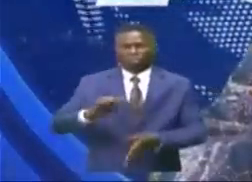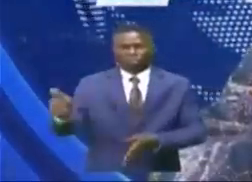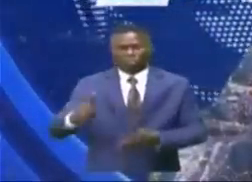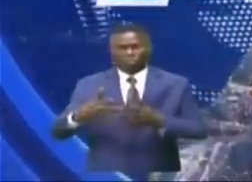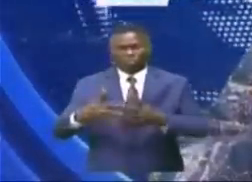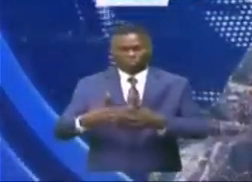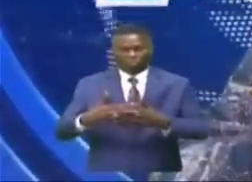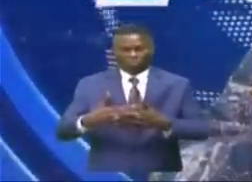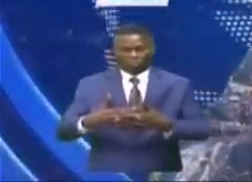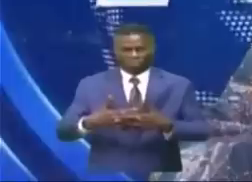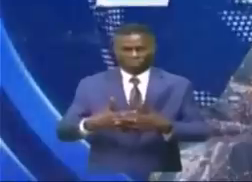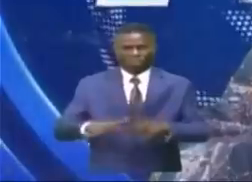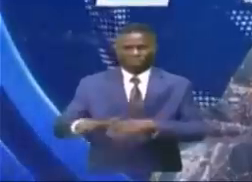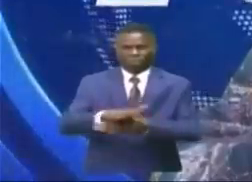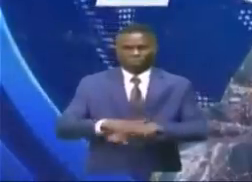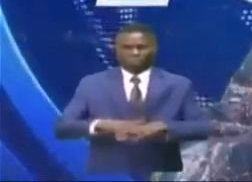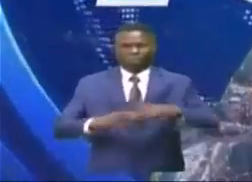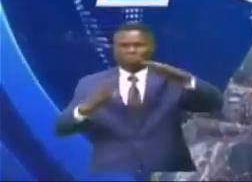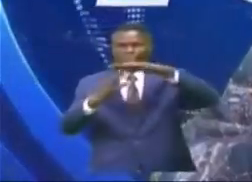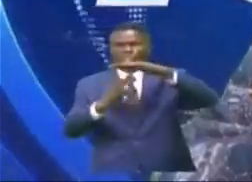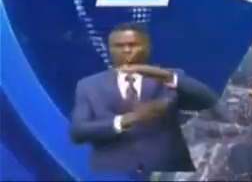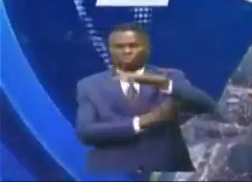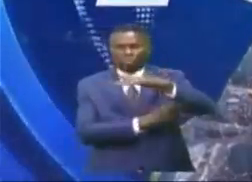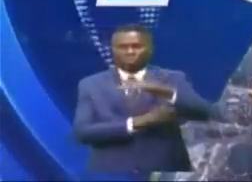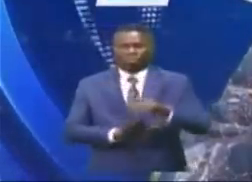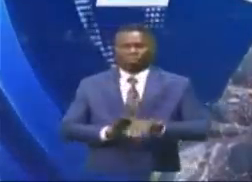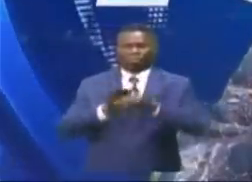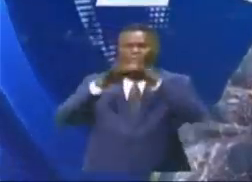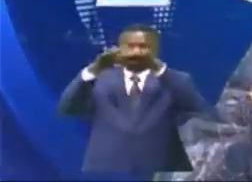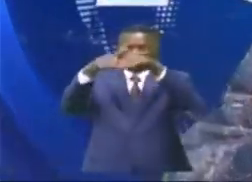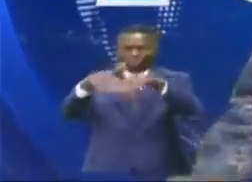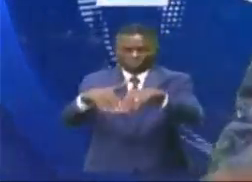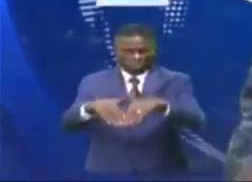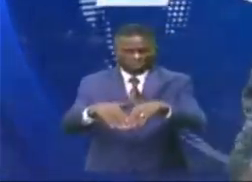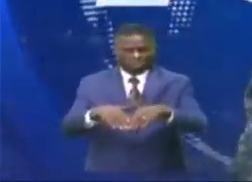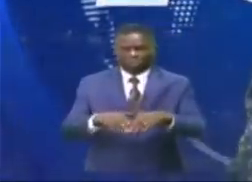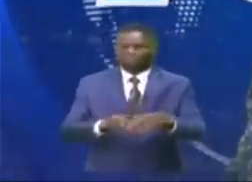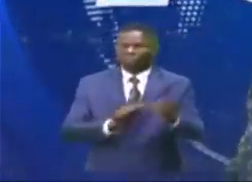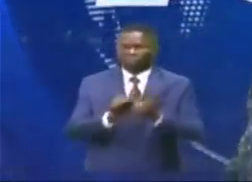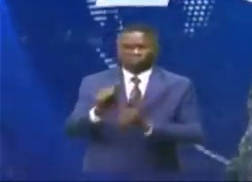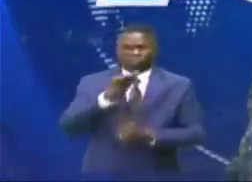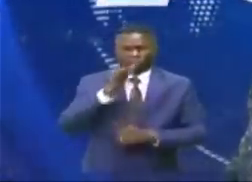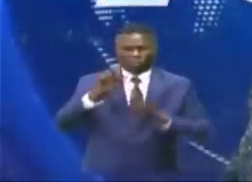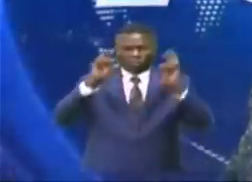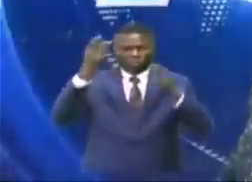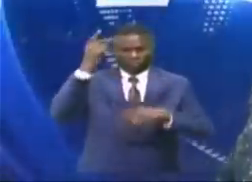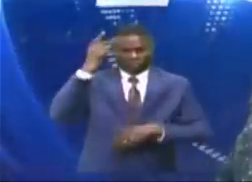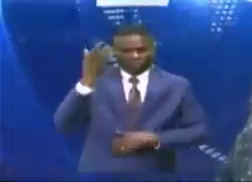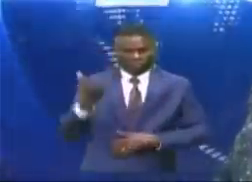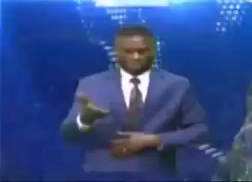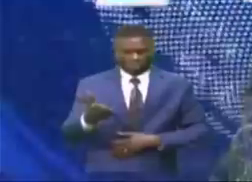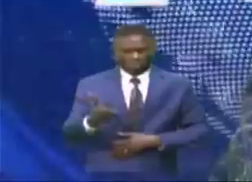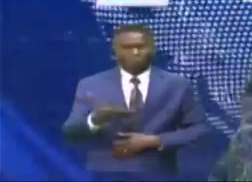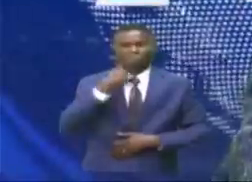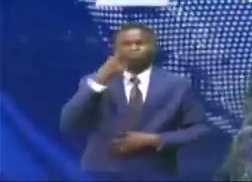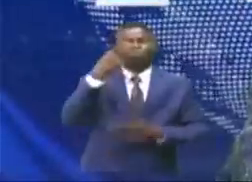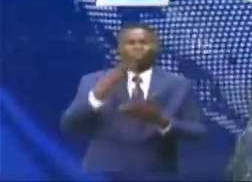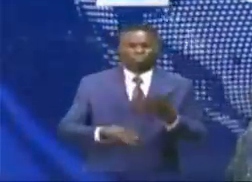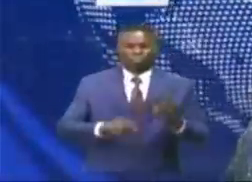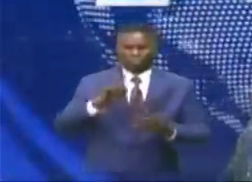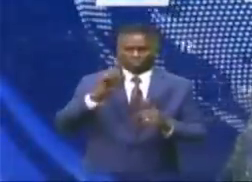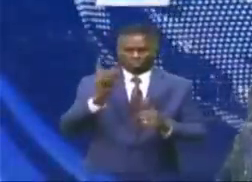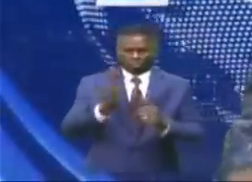engins roulants sur les sauts de moutons et ses accotements dans la ville de Kinshasa. Il s'agit de